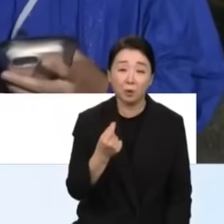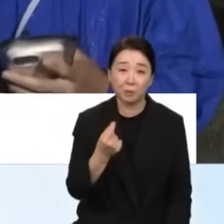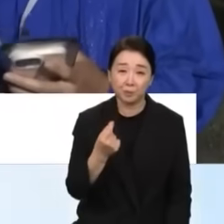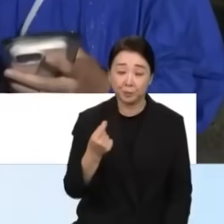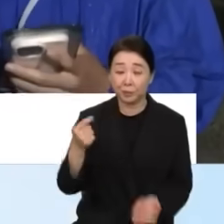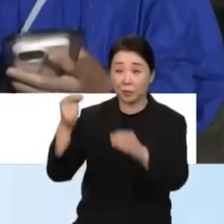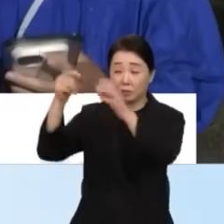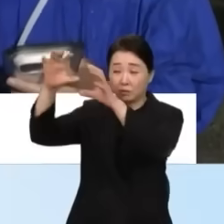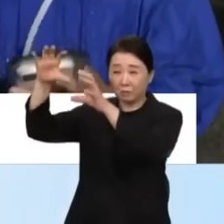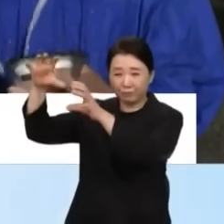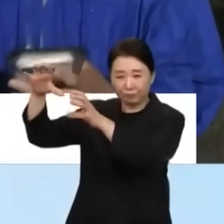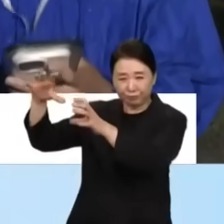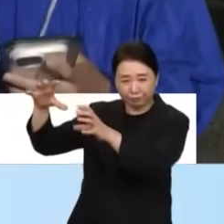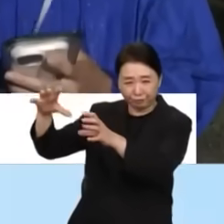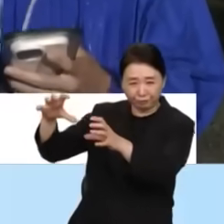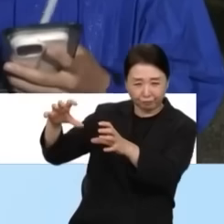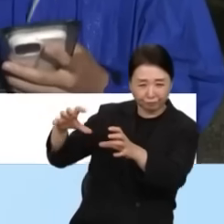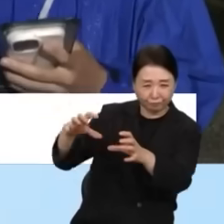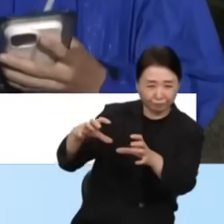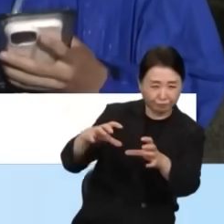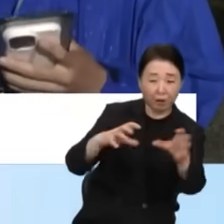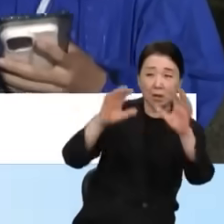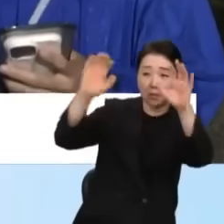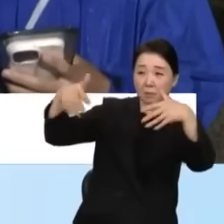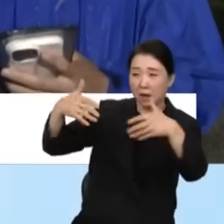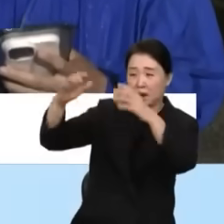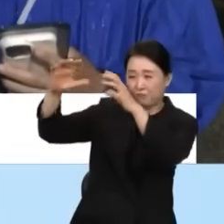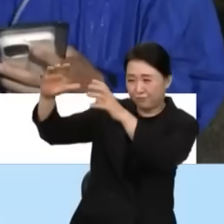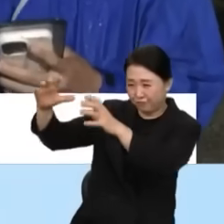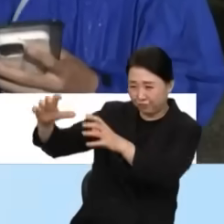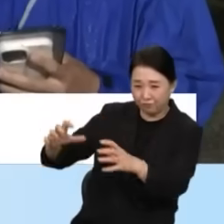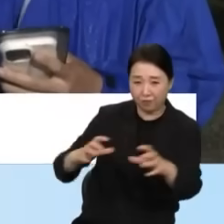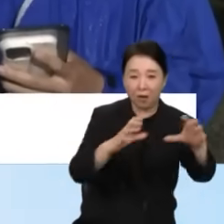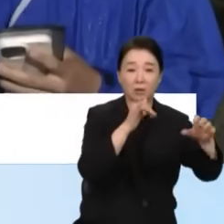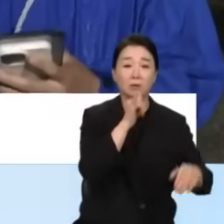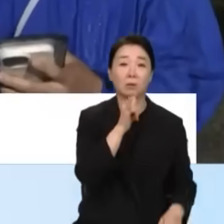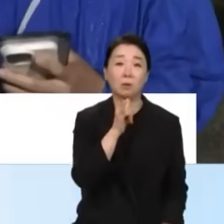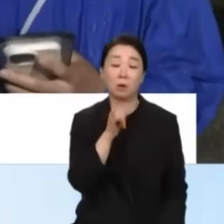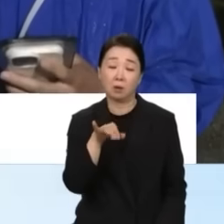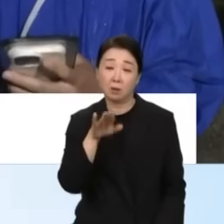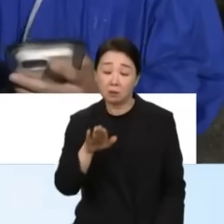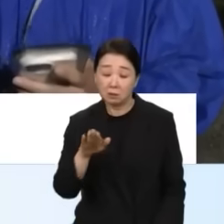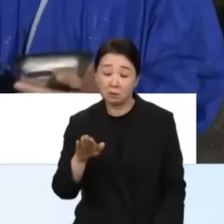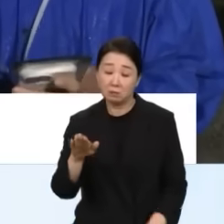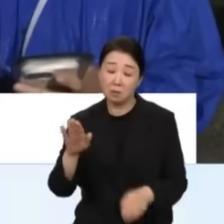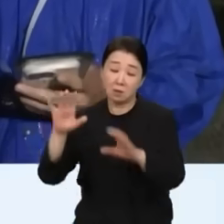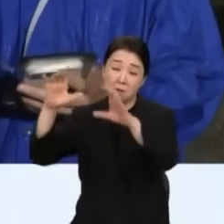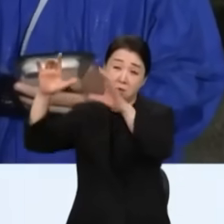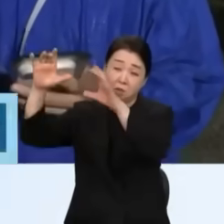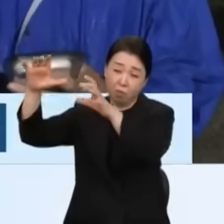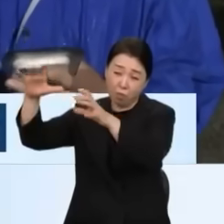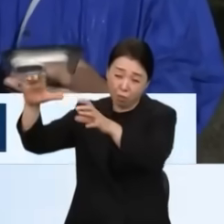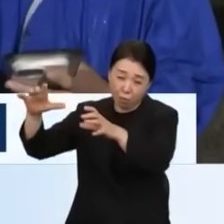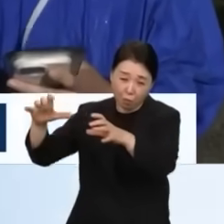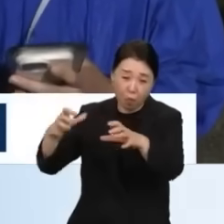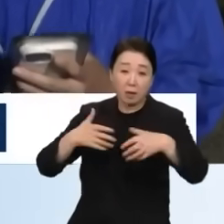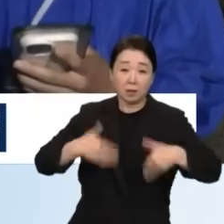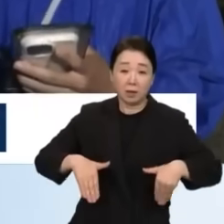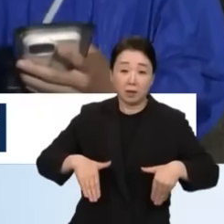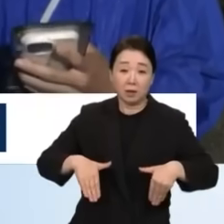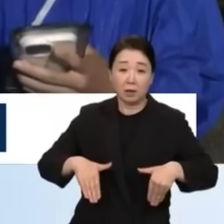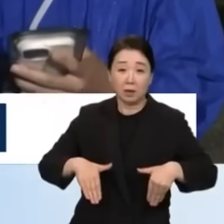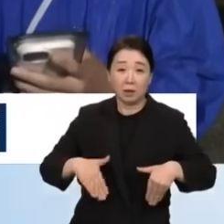동쪽으로 부는 편서풍의 힘으로 전진한다고 하는데요. 그런데 현재 이 편서풍이 약해져 있어서